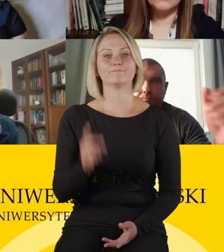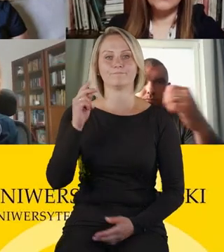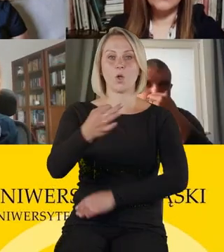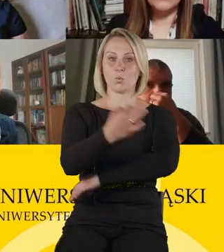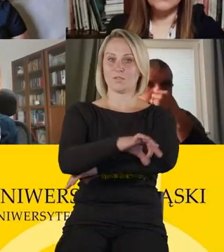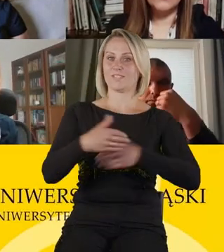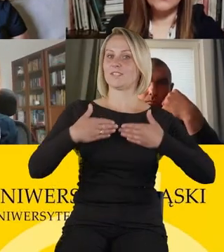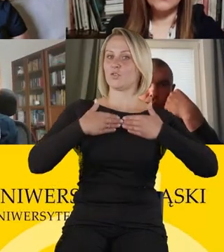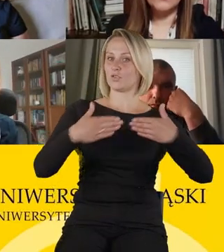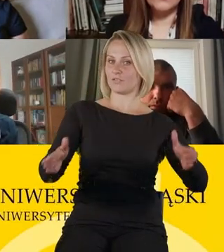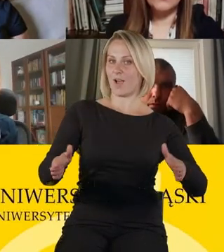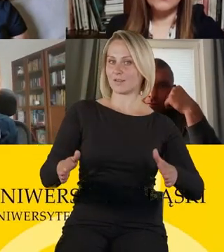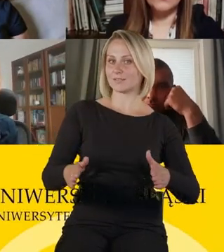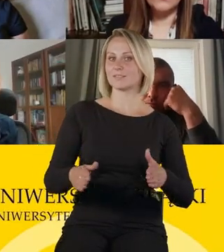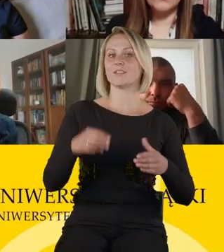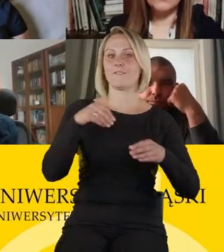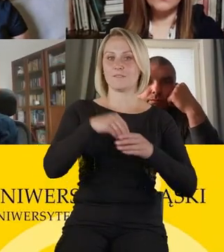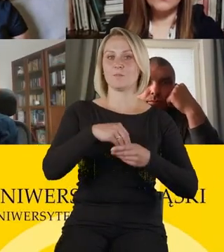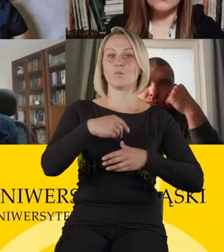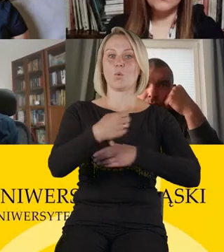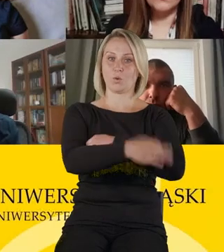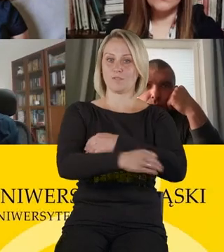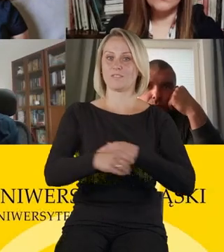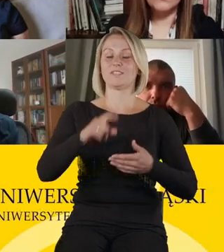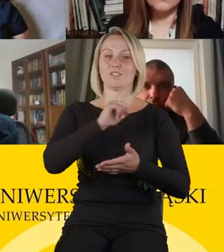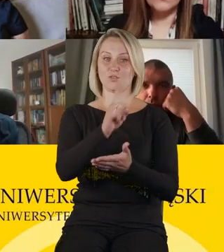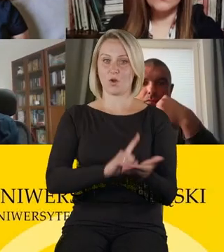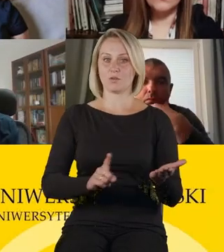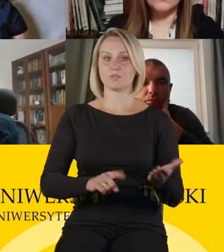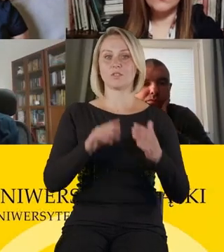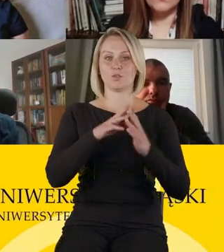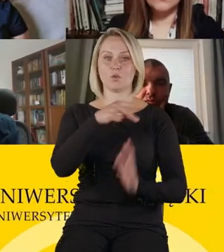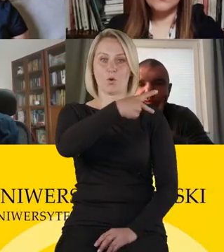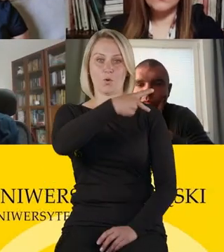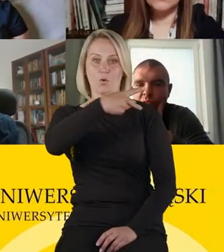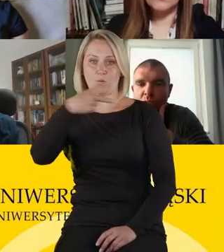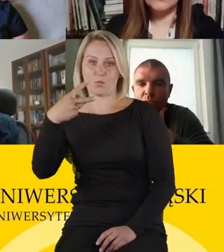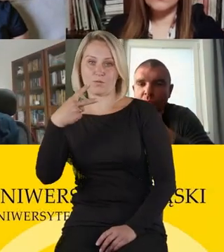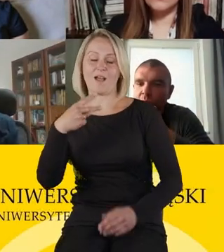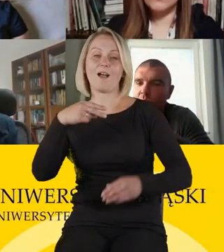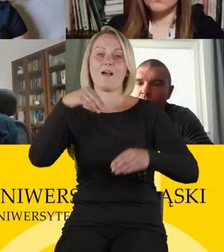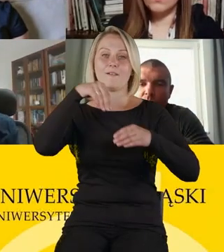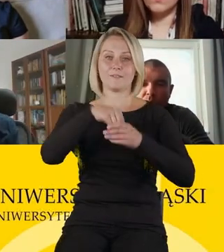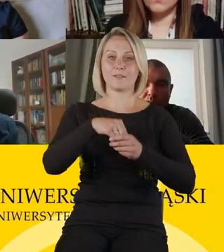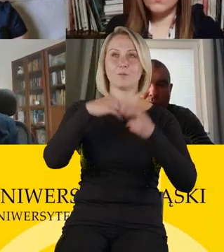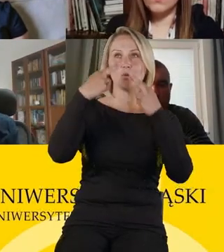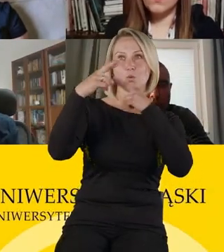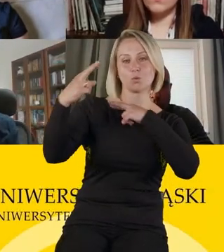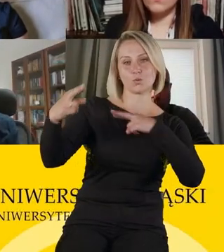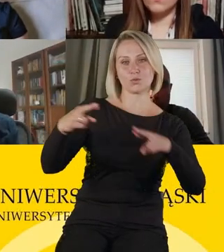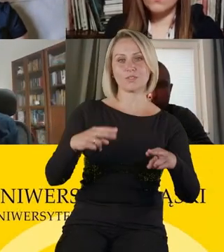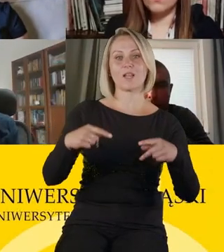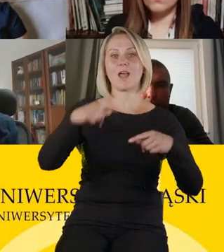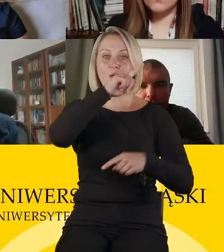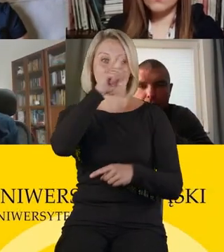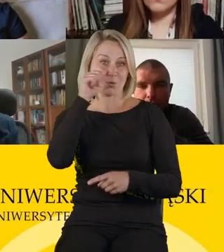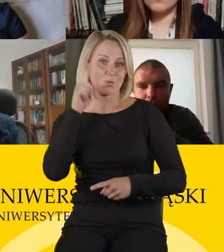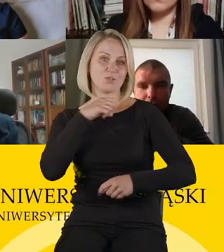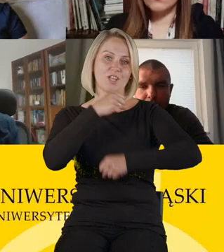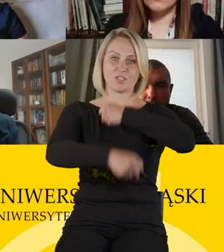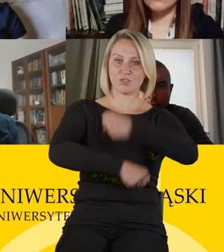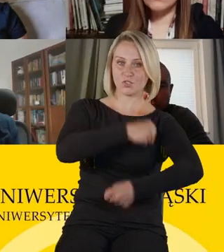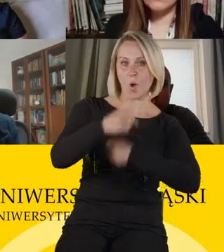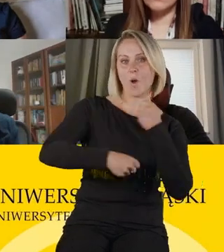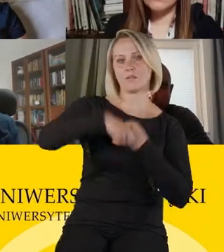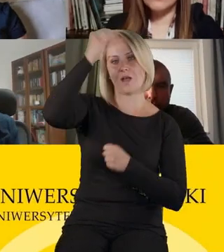Uniwersytet Otwarty w Uniwersytecie Śląskim to równanie, w którym w różnych proporcjach są ludzie, działania